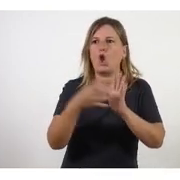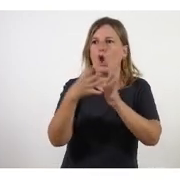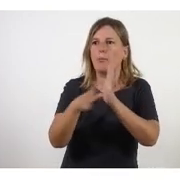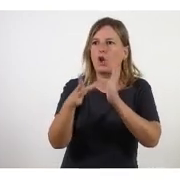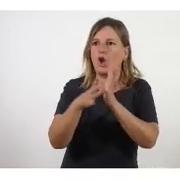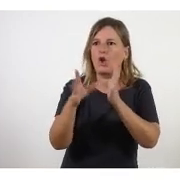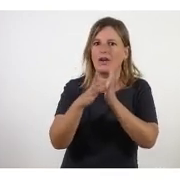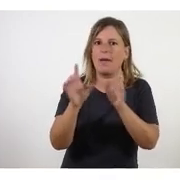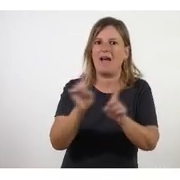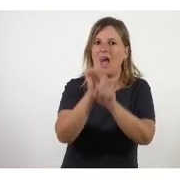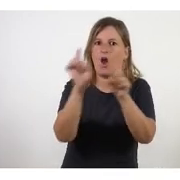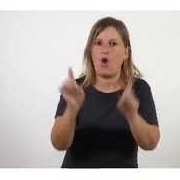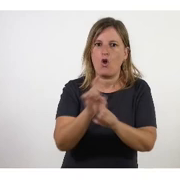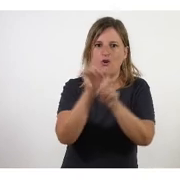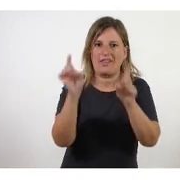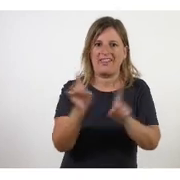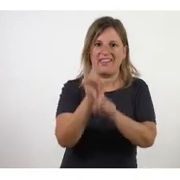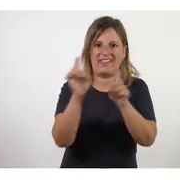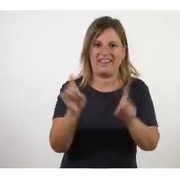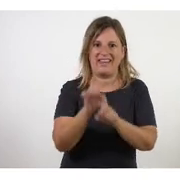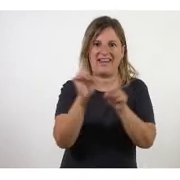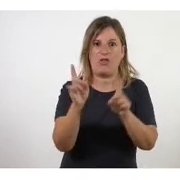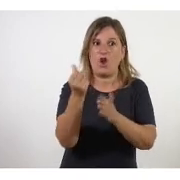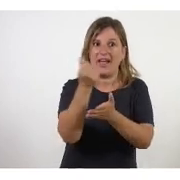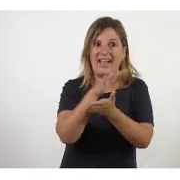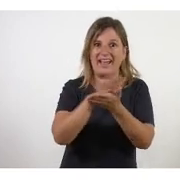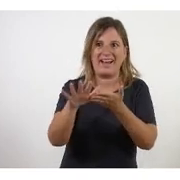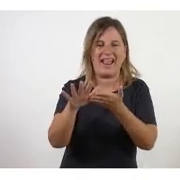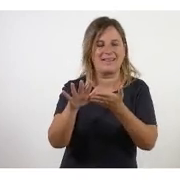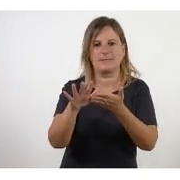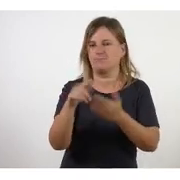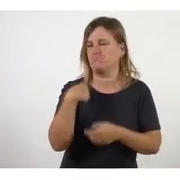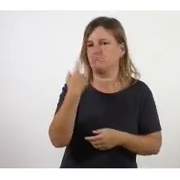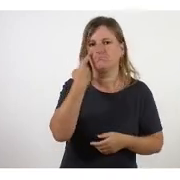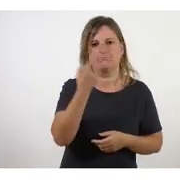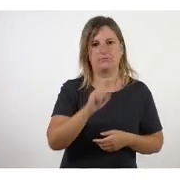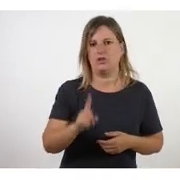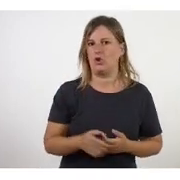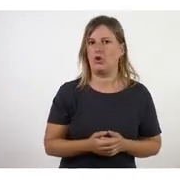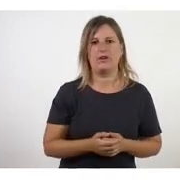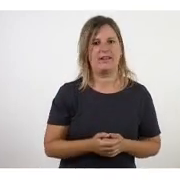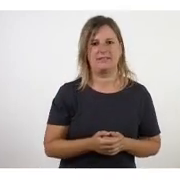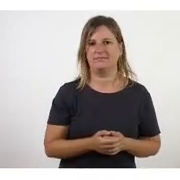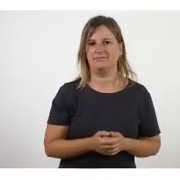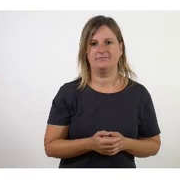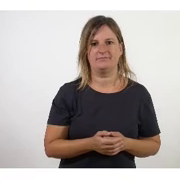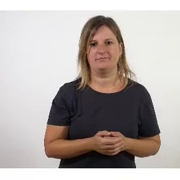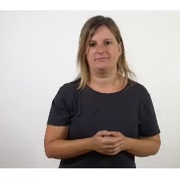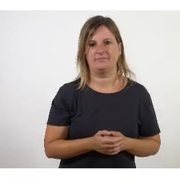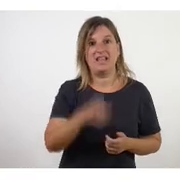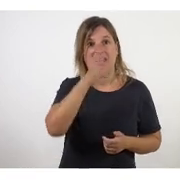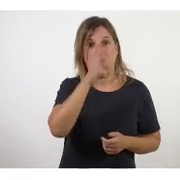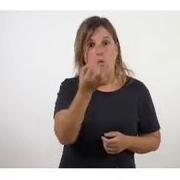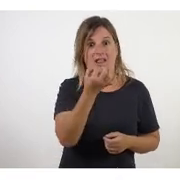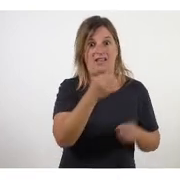seria la resposta curta, no conec cap solució de software per ordinador gratuït, que és el que estem parlant aquí, que faci el mateix